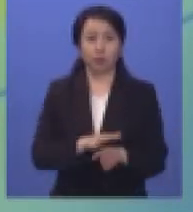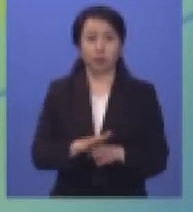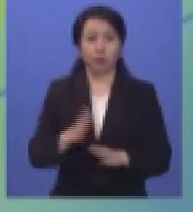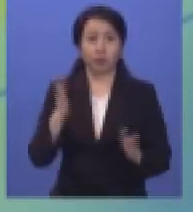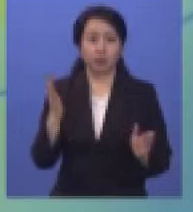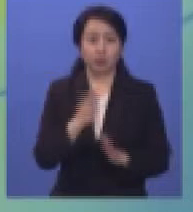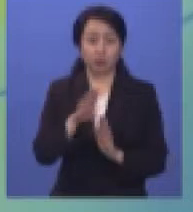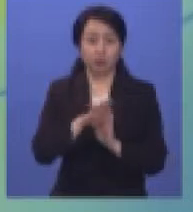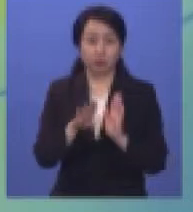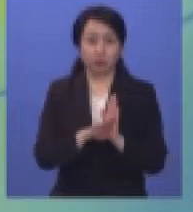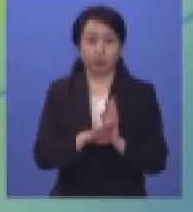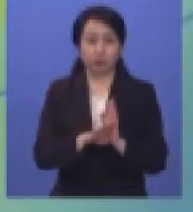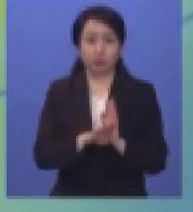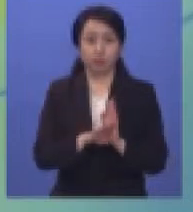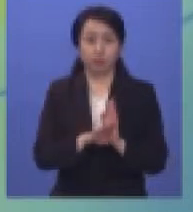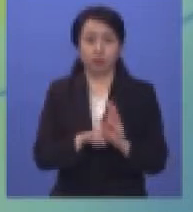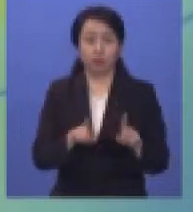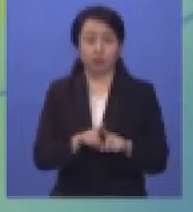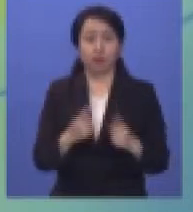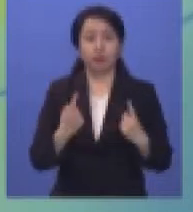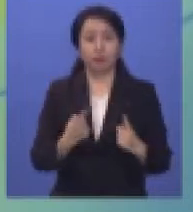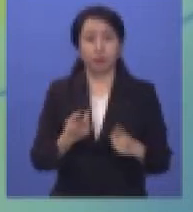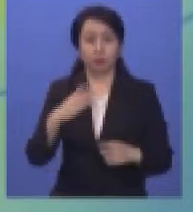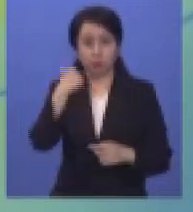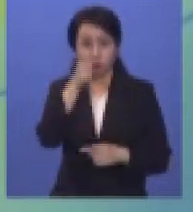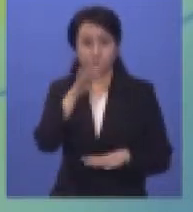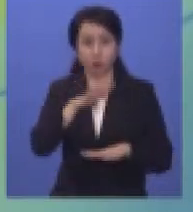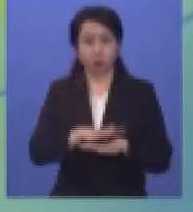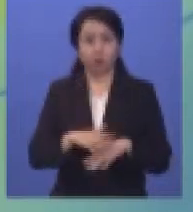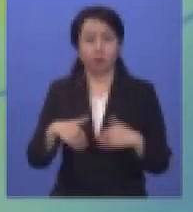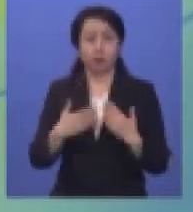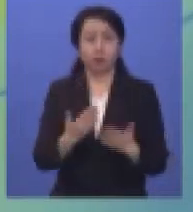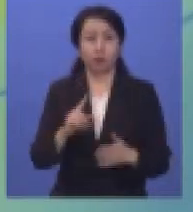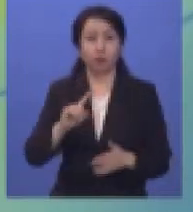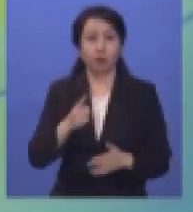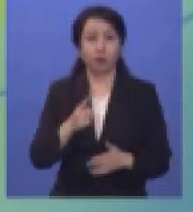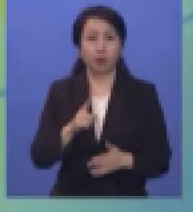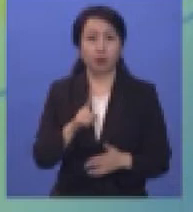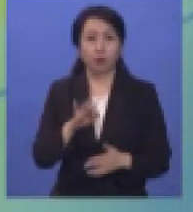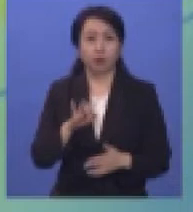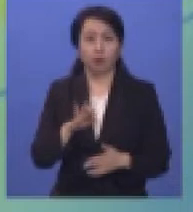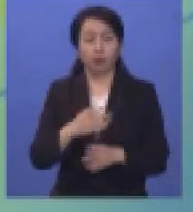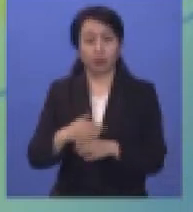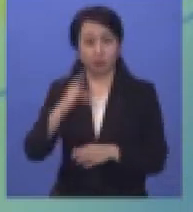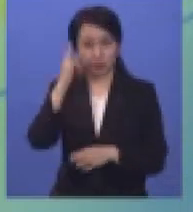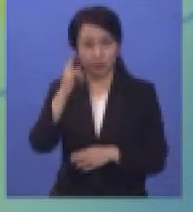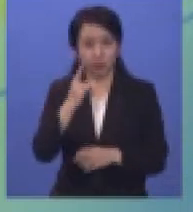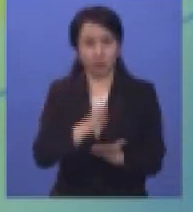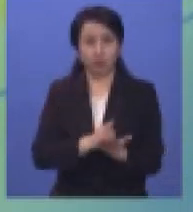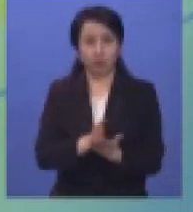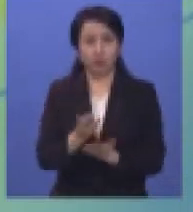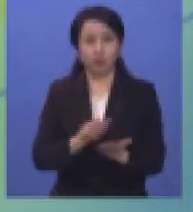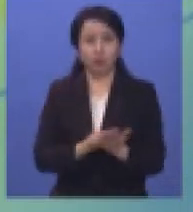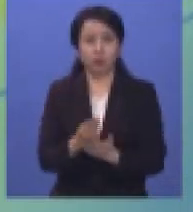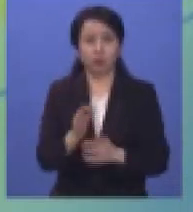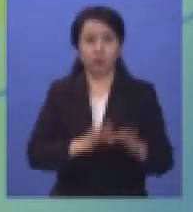в области реализации экологической повестки. Как известно, в прошлом году банкам выдан первый зеленый кредит в Казахстане,